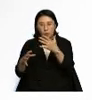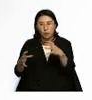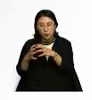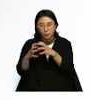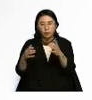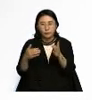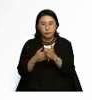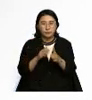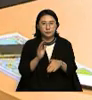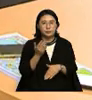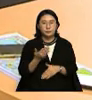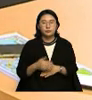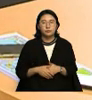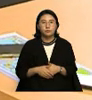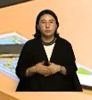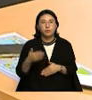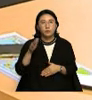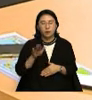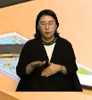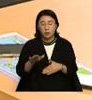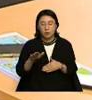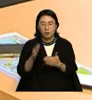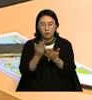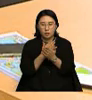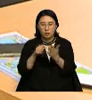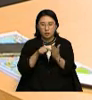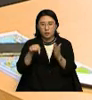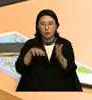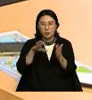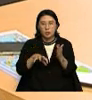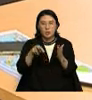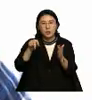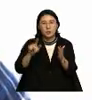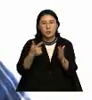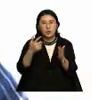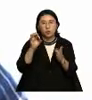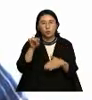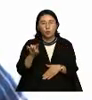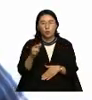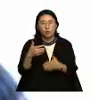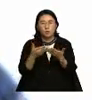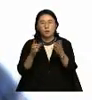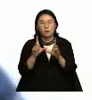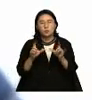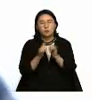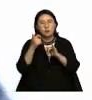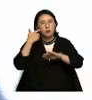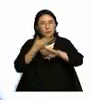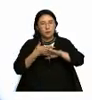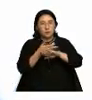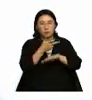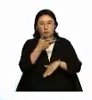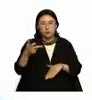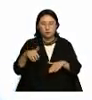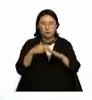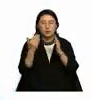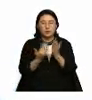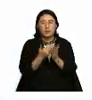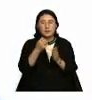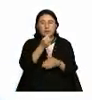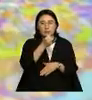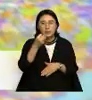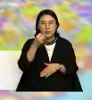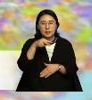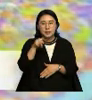동을 배치했습니다. 그런데 이 분구 안에 신원마을 주민들이 크게 반발하고 있습니다. 전체 삼송